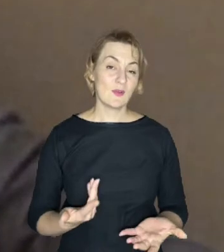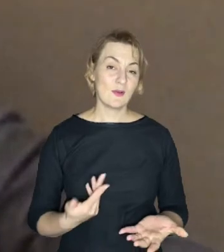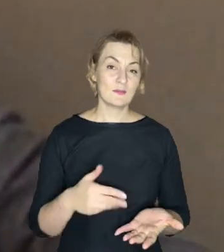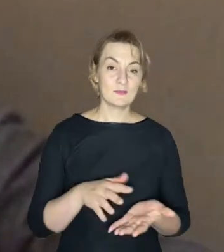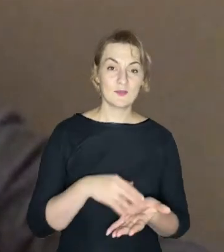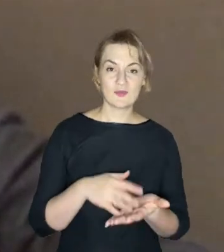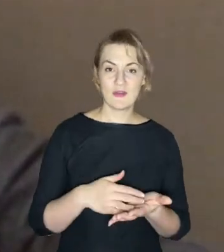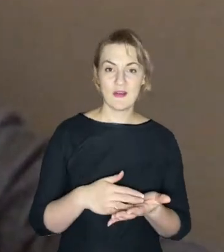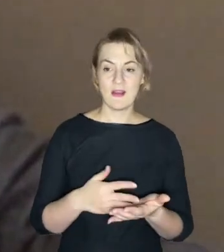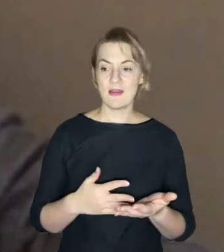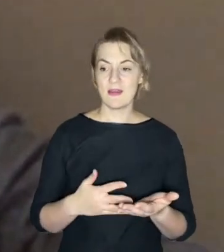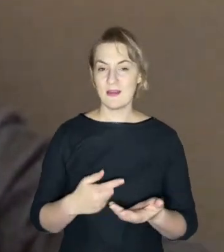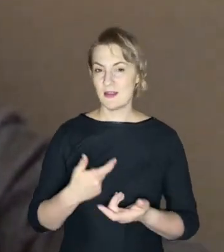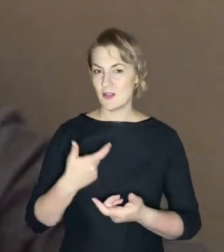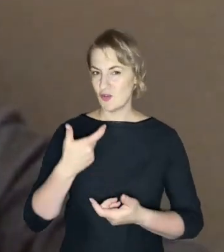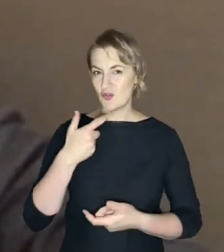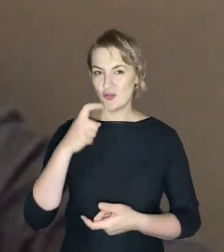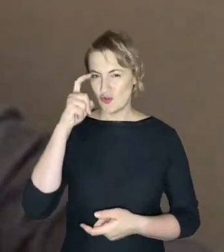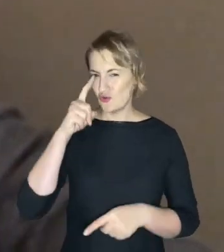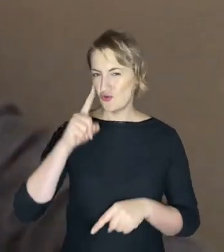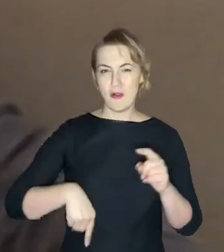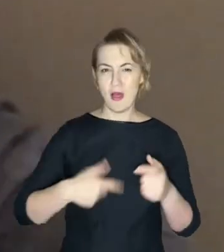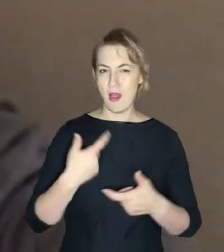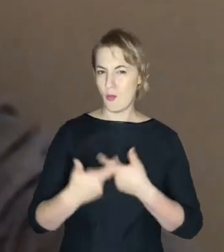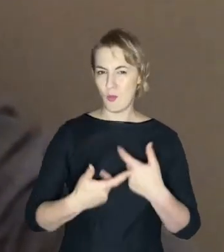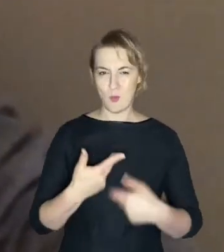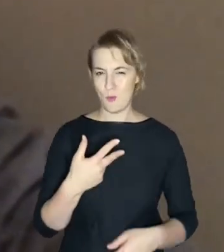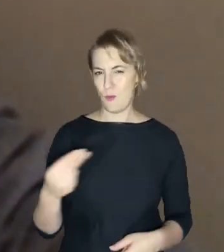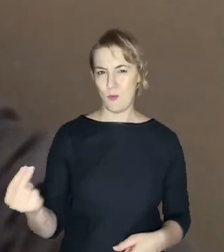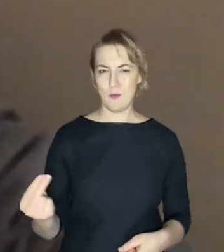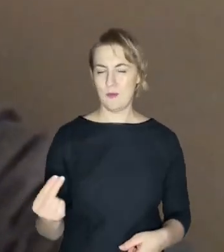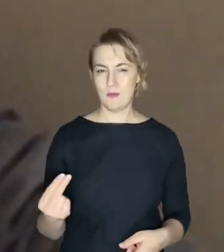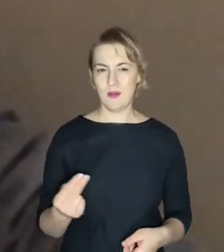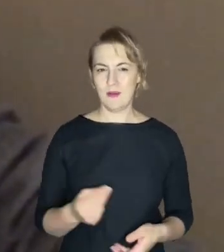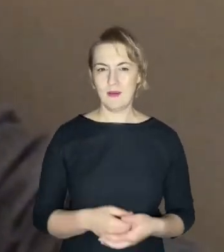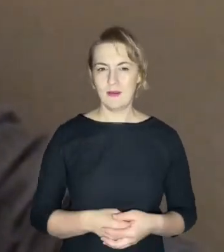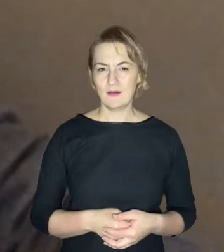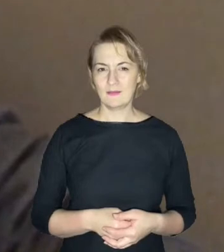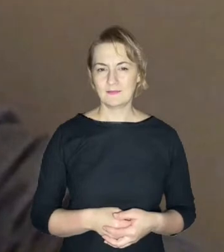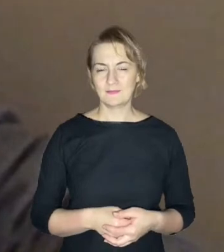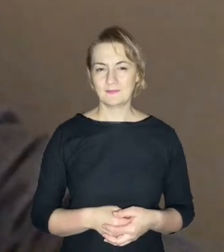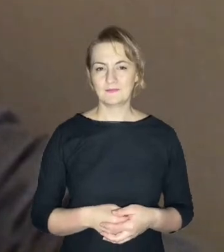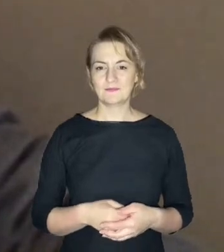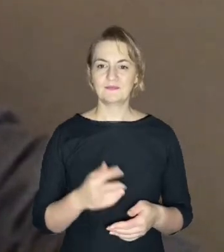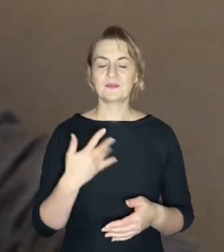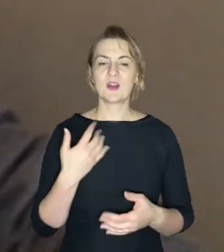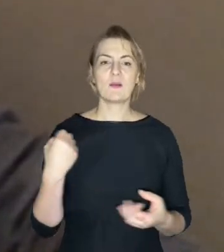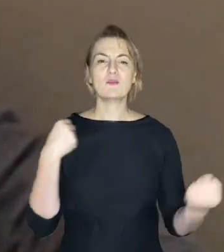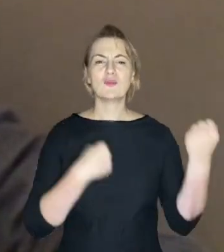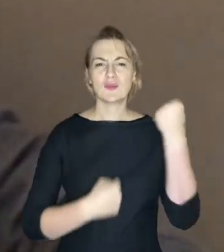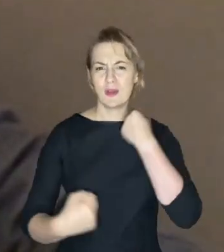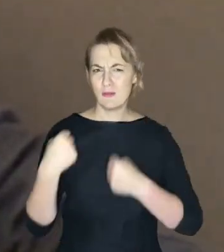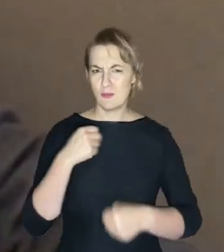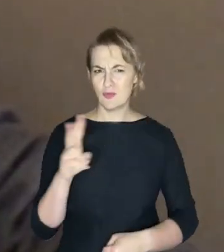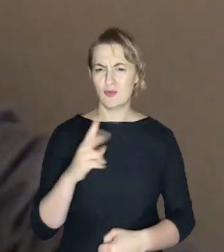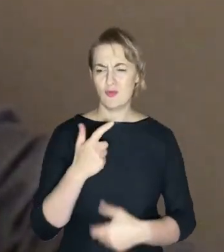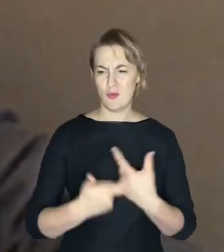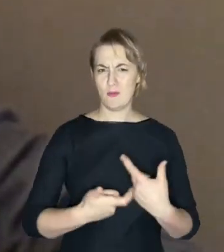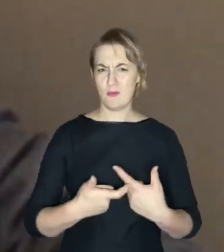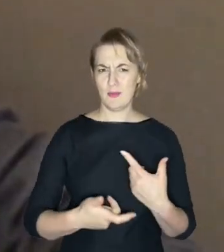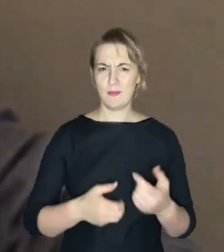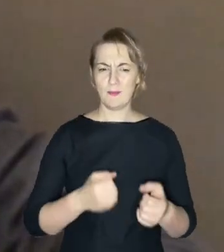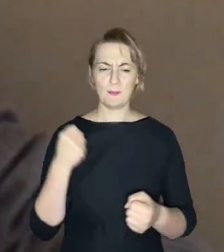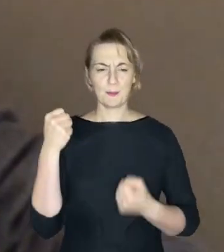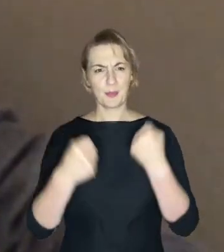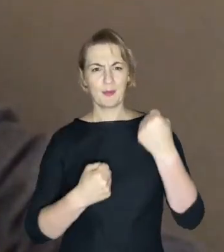nie czyń złego, tak? Jeśli ktoś ma, prawda, tendencję do przemocy, tak, i bicia